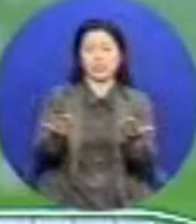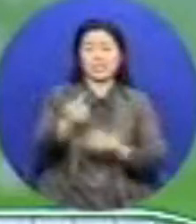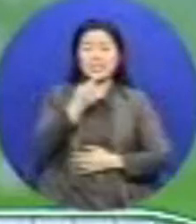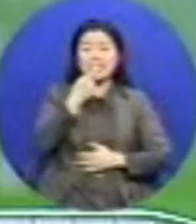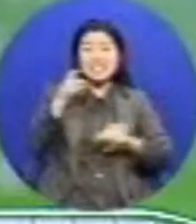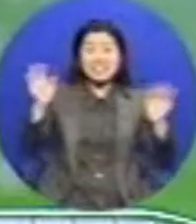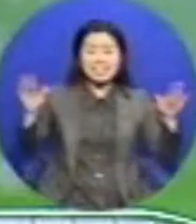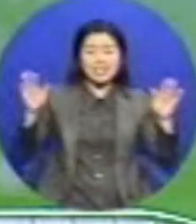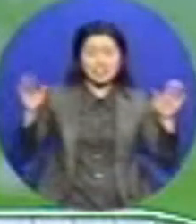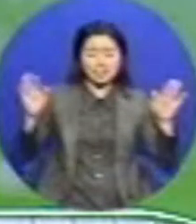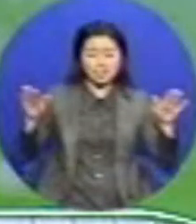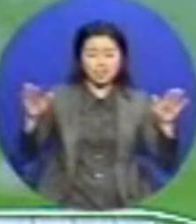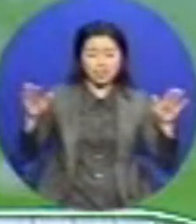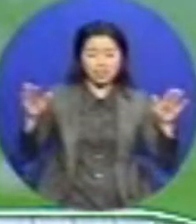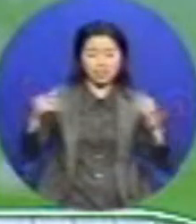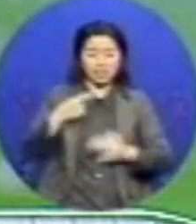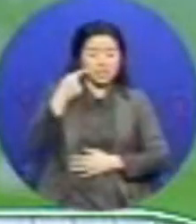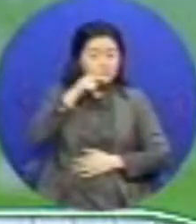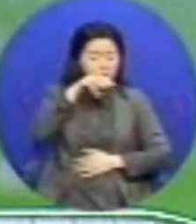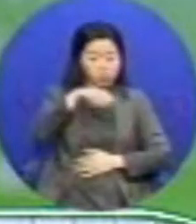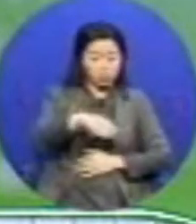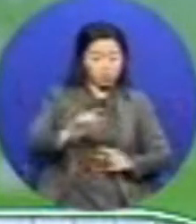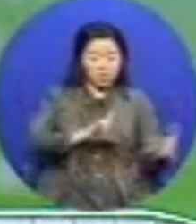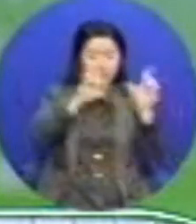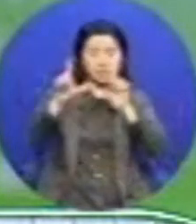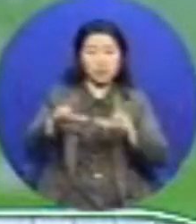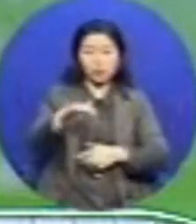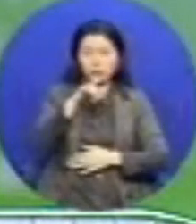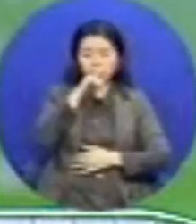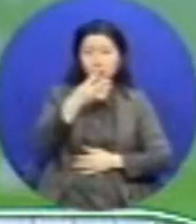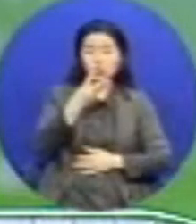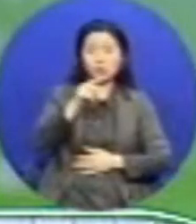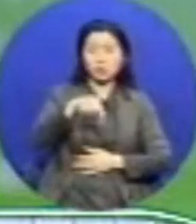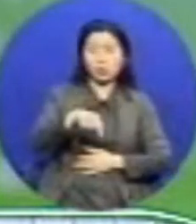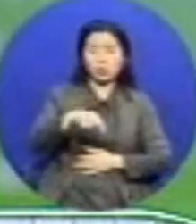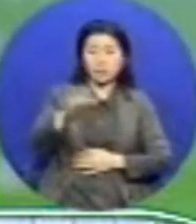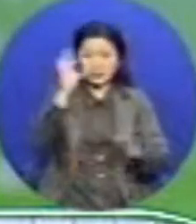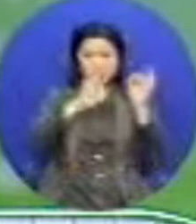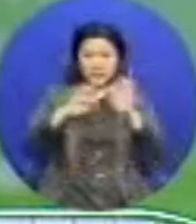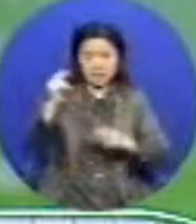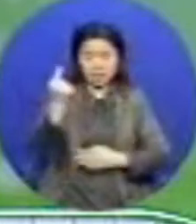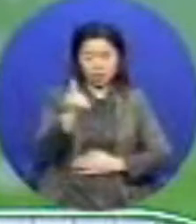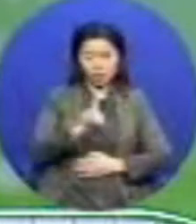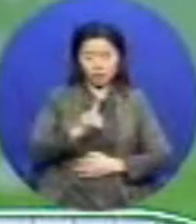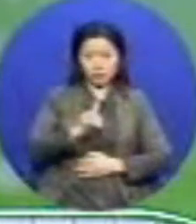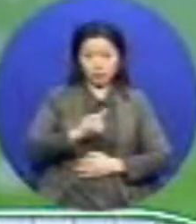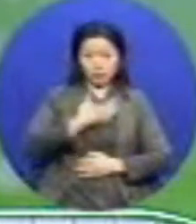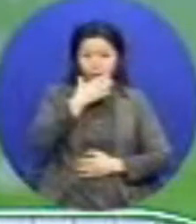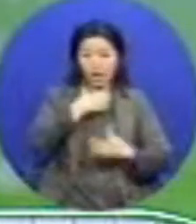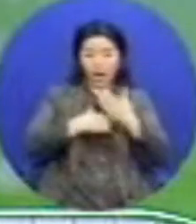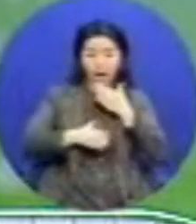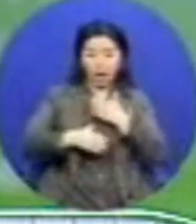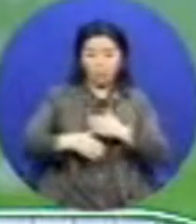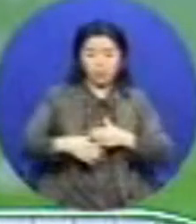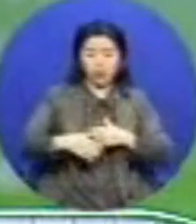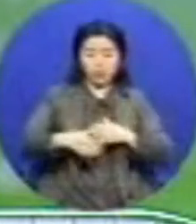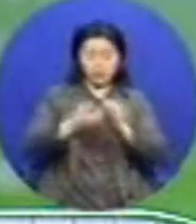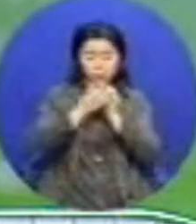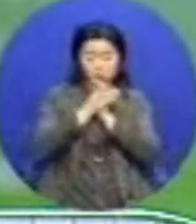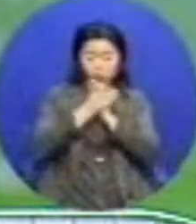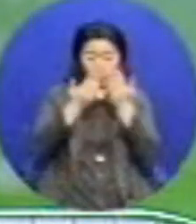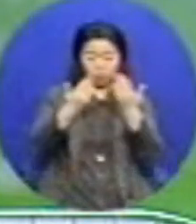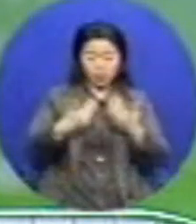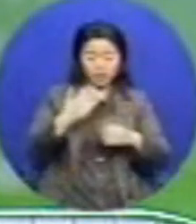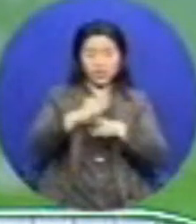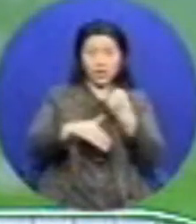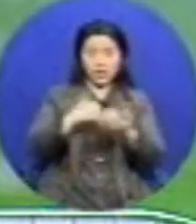소돔의 살고 있는 롯에게 찾아왔어요 아브라함의 중보기도를 받으신 하나님께서 롯의 가족을